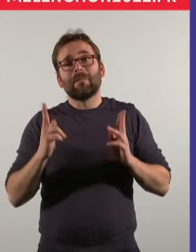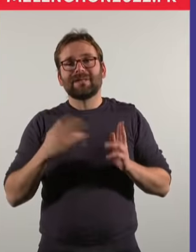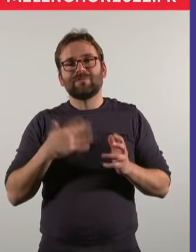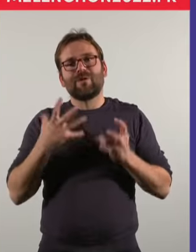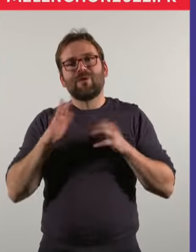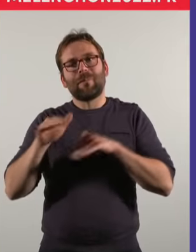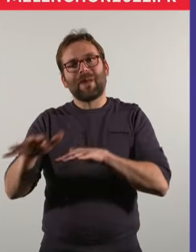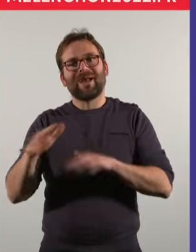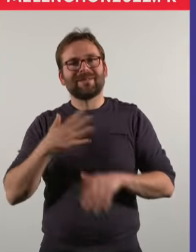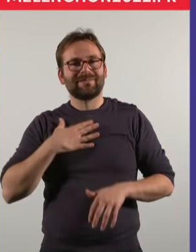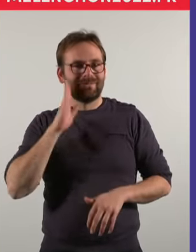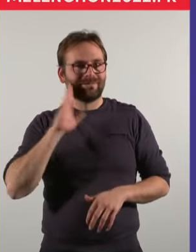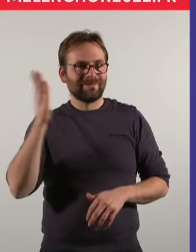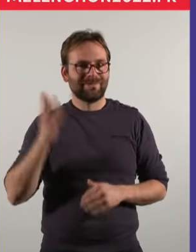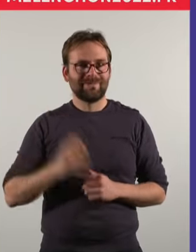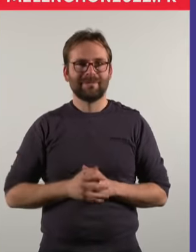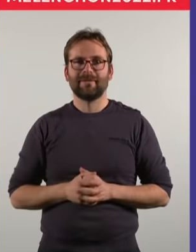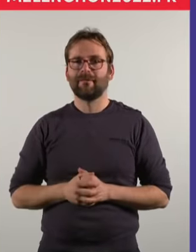propos.